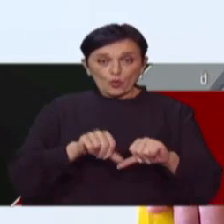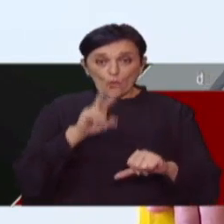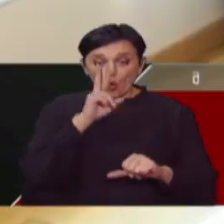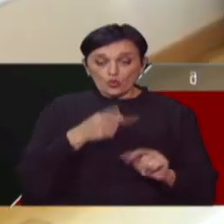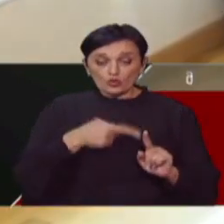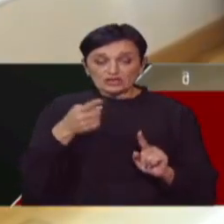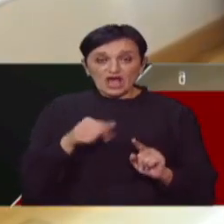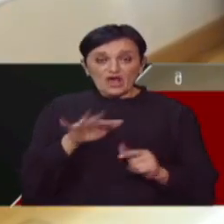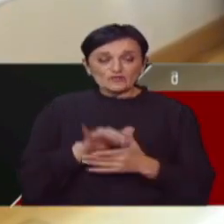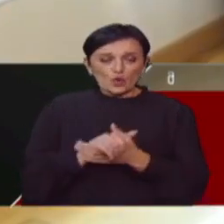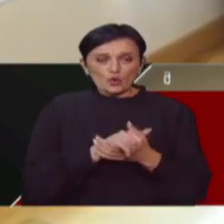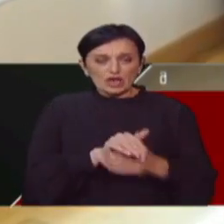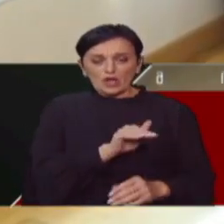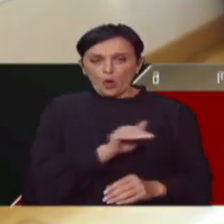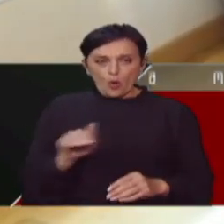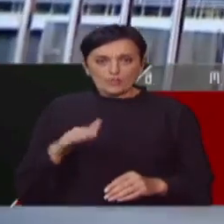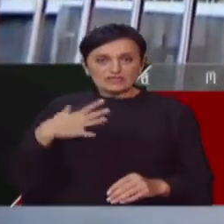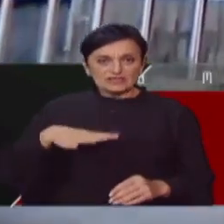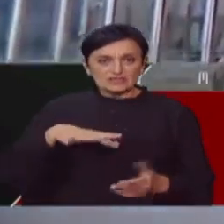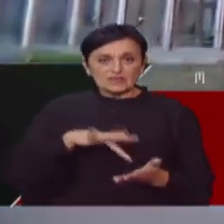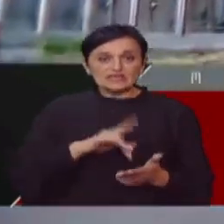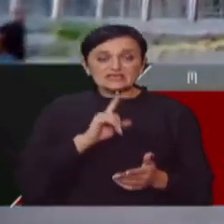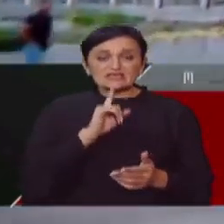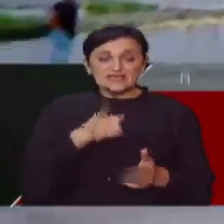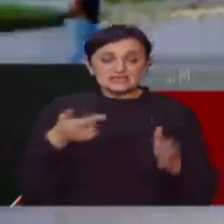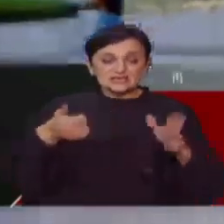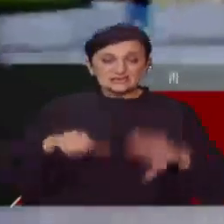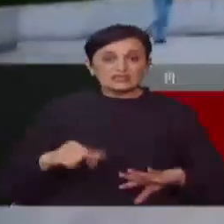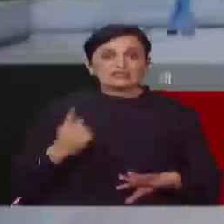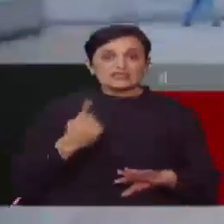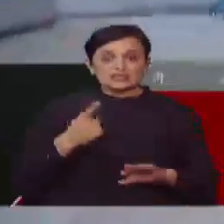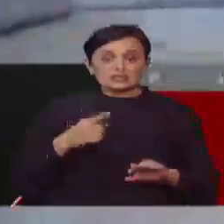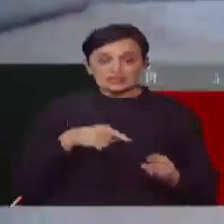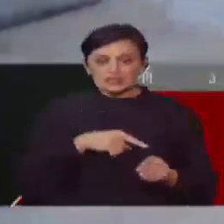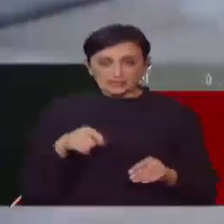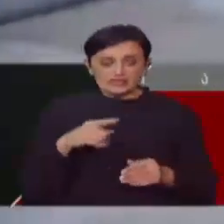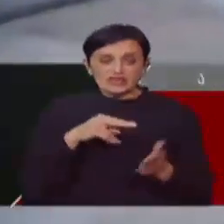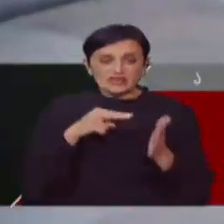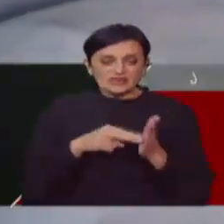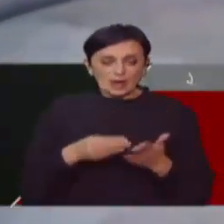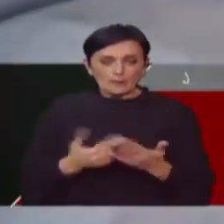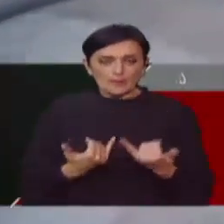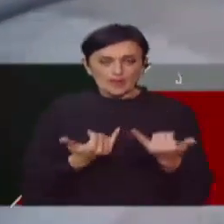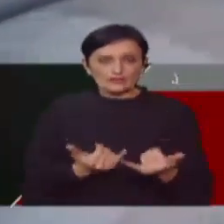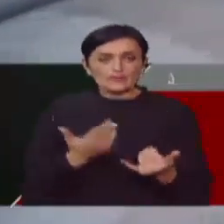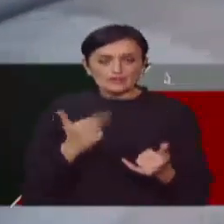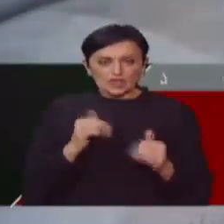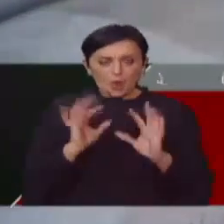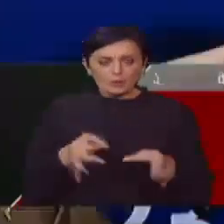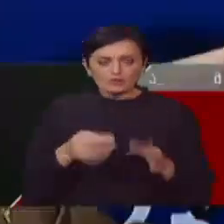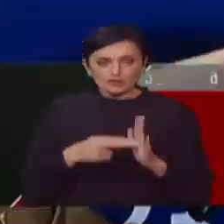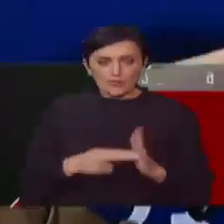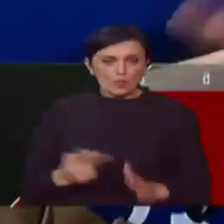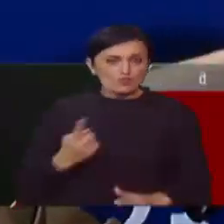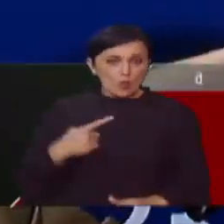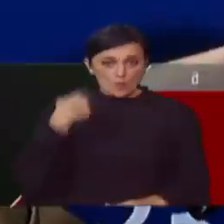თვეში ევროკავშირისგან ოფიციალური თბილისი წელიწად ნახევრიანი ძალისხმევის სათანადო დაფასებას და ობიექტურ შეფასებას მოელის.